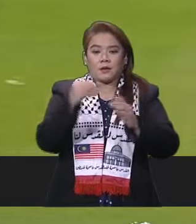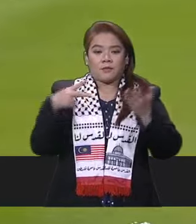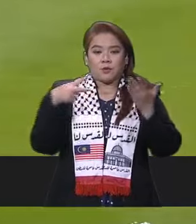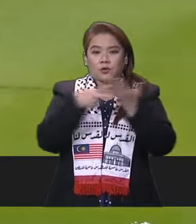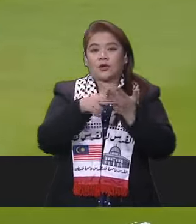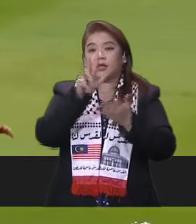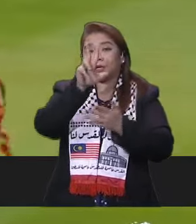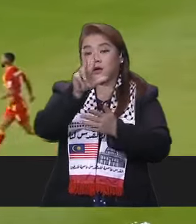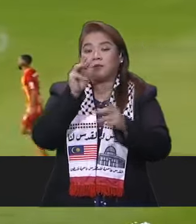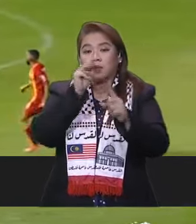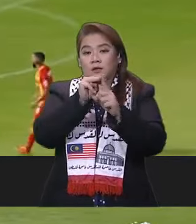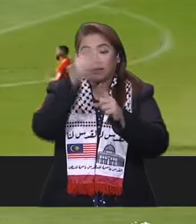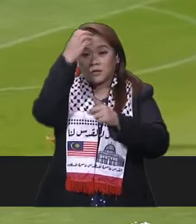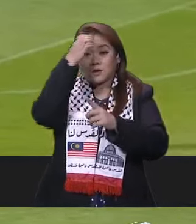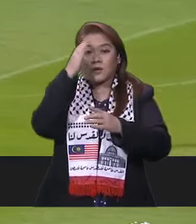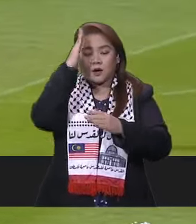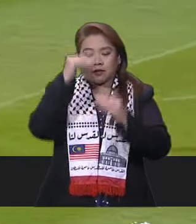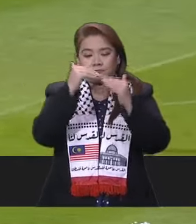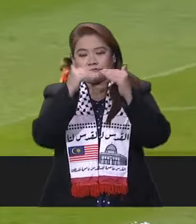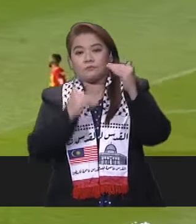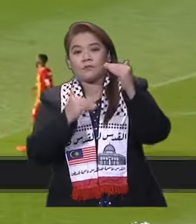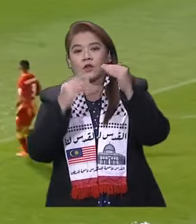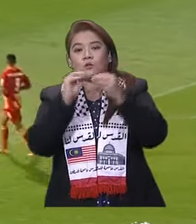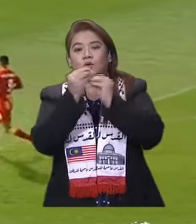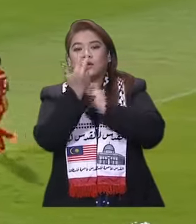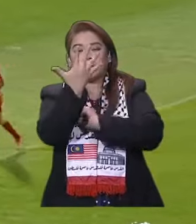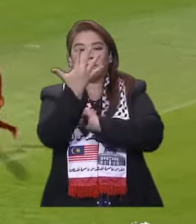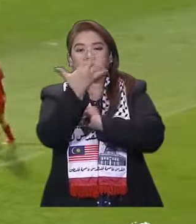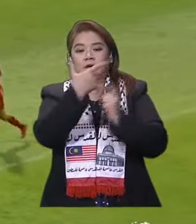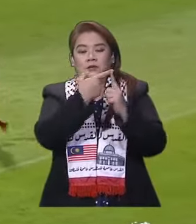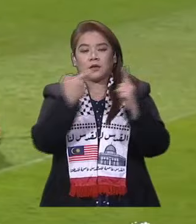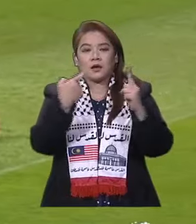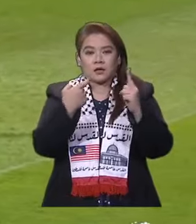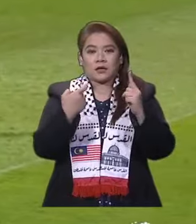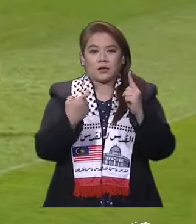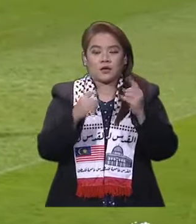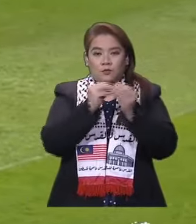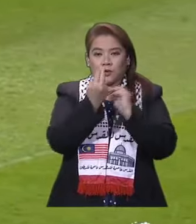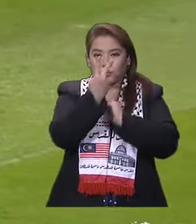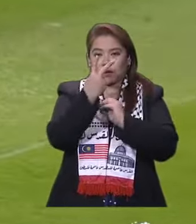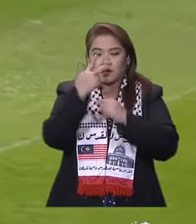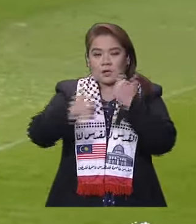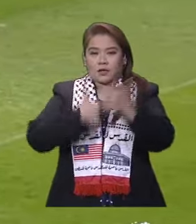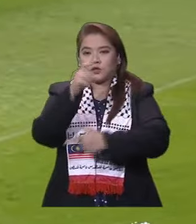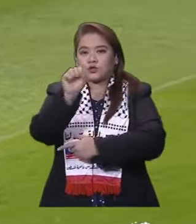mata menyaksikan Selangor akan jatuh ke posisi kelima dari kedudukan kedua Liga Super. We'll be right back.